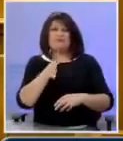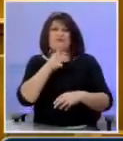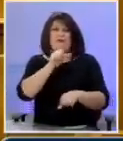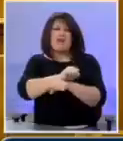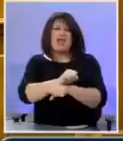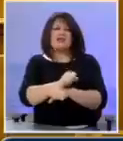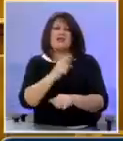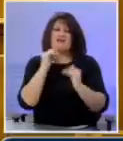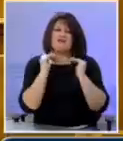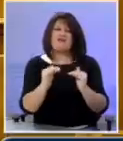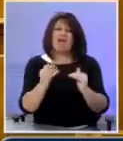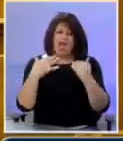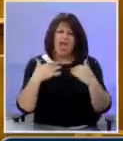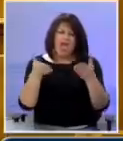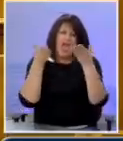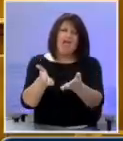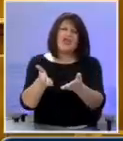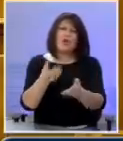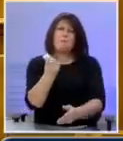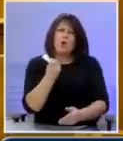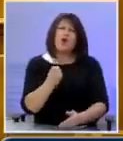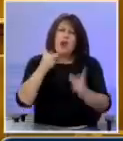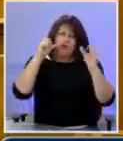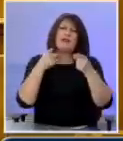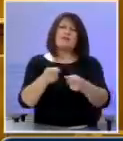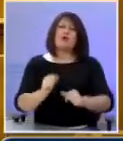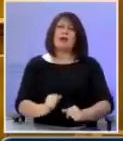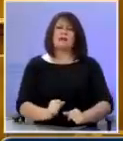υποχωρούν είναι εδώ μπροστά μας και προκαλούν τη